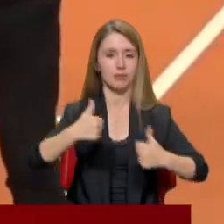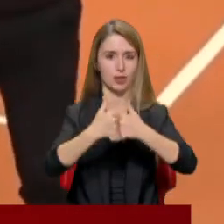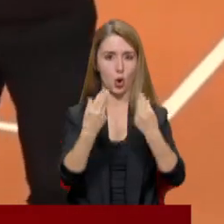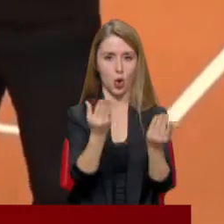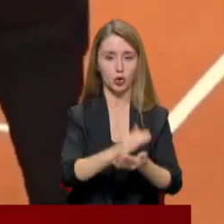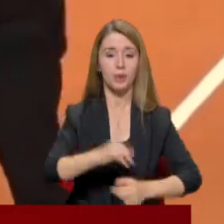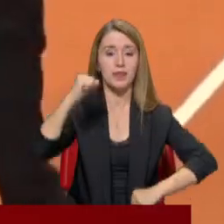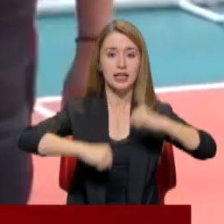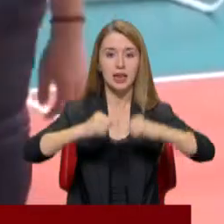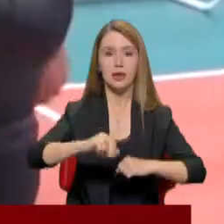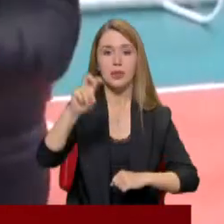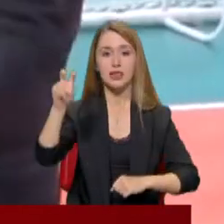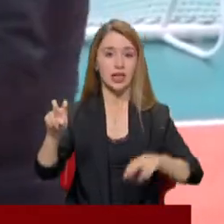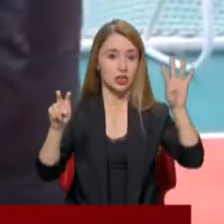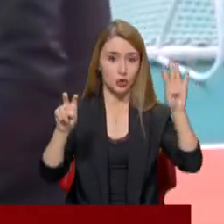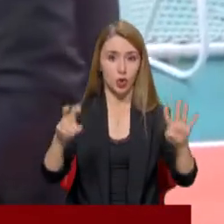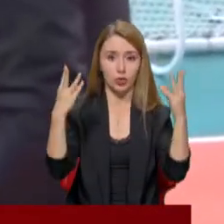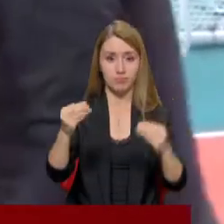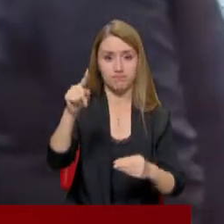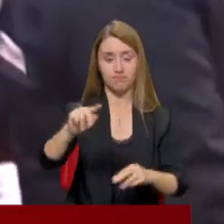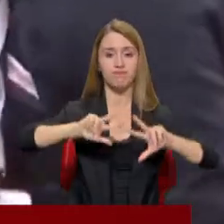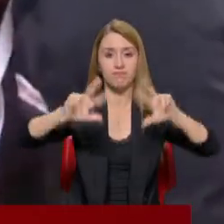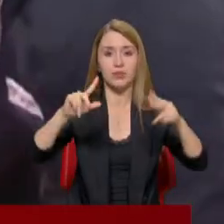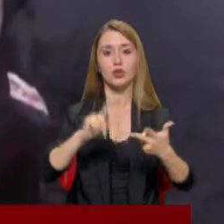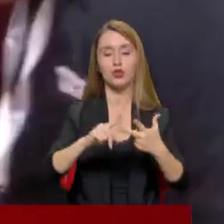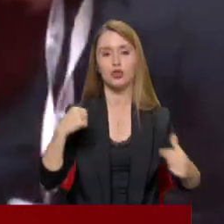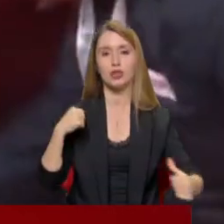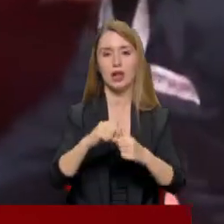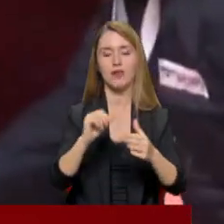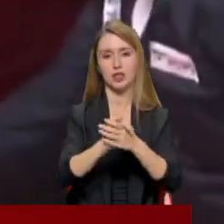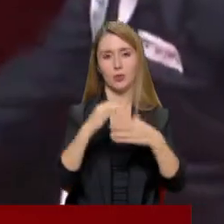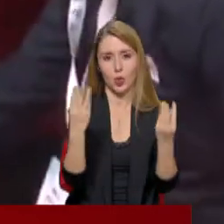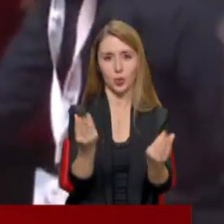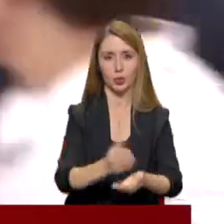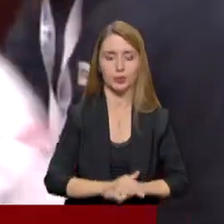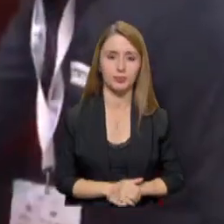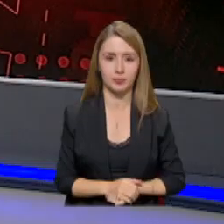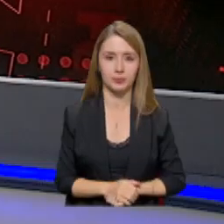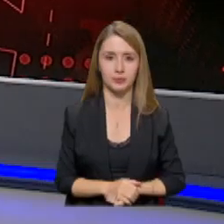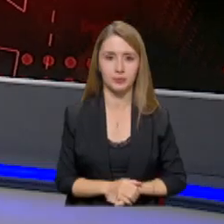karşılaştı. Rakibini 8-4 yenen milli sporcularımız 3. kez Avrupa şampiyonu oldu.